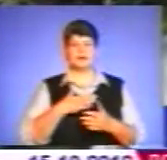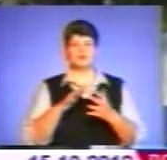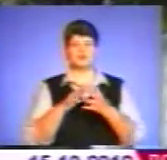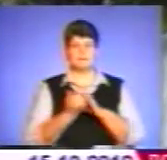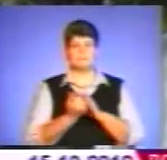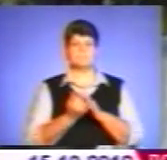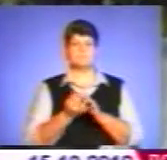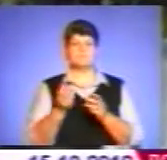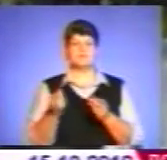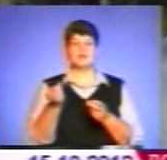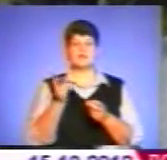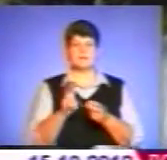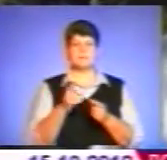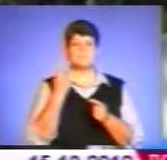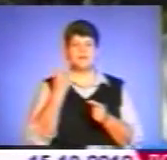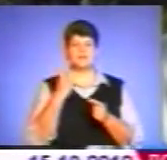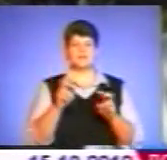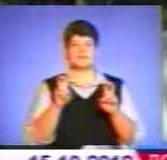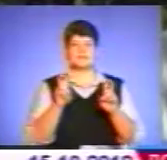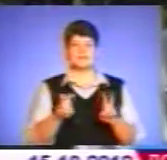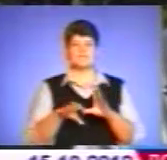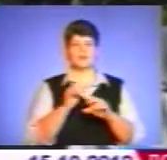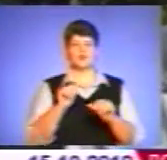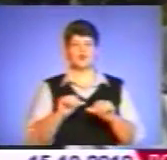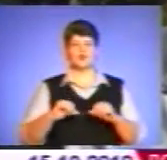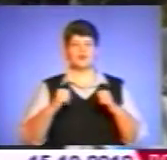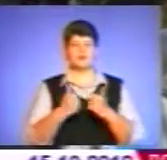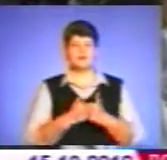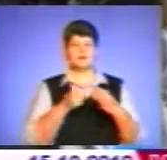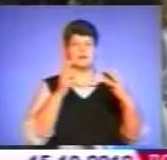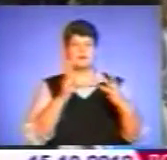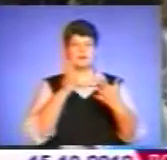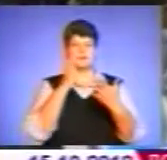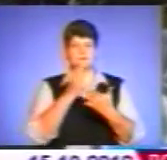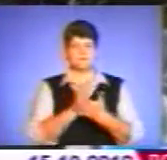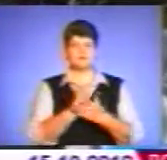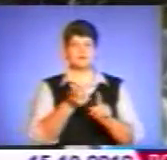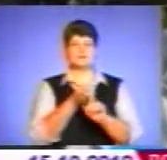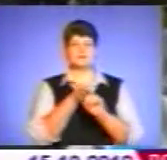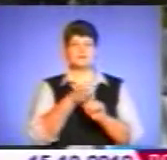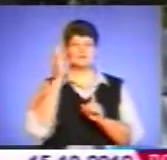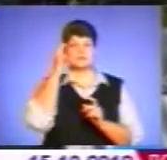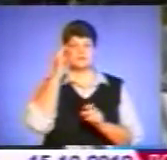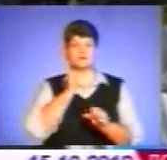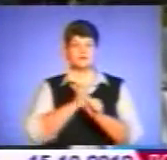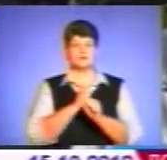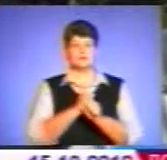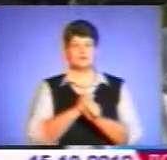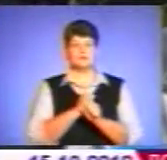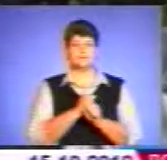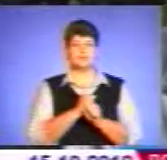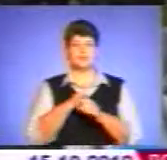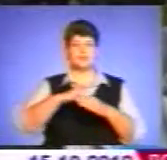пройшло перше засідання виборчої комісії. Камери встановлені, зв'язок з Києвом налагоджений,